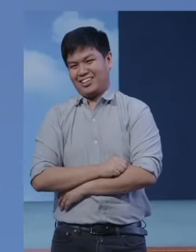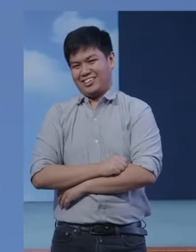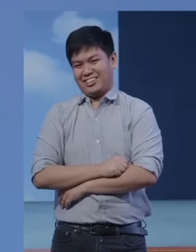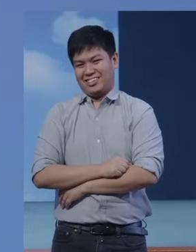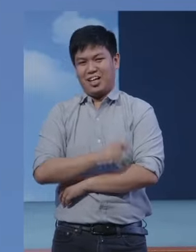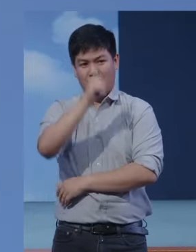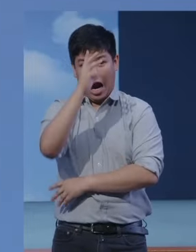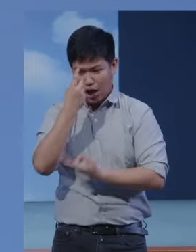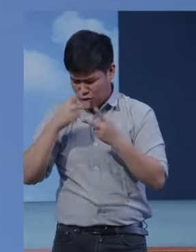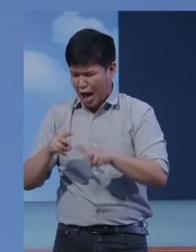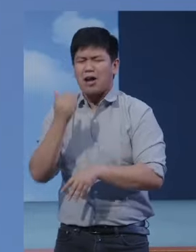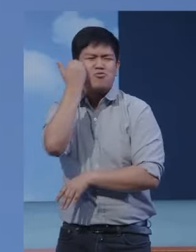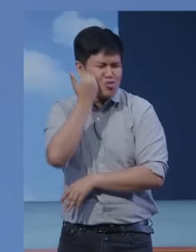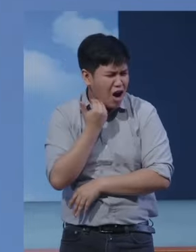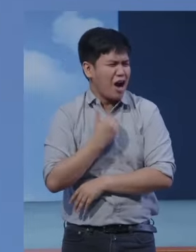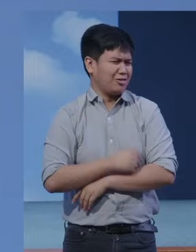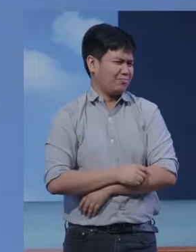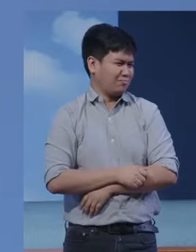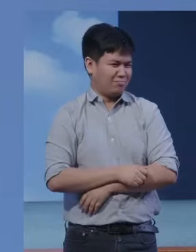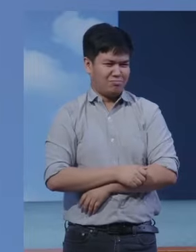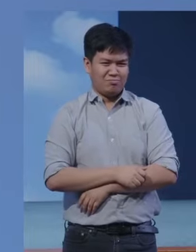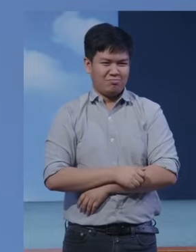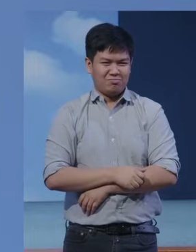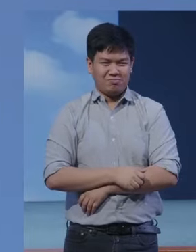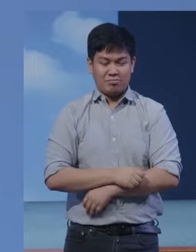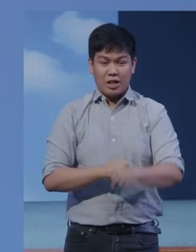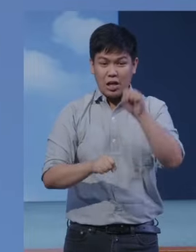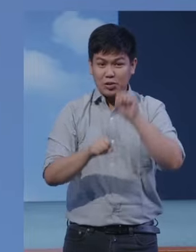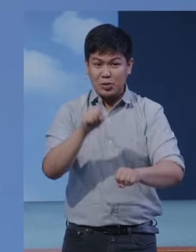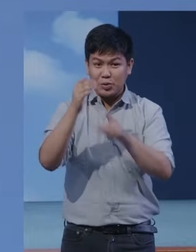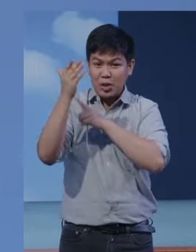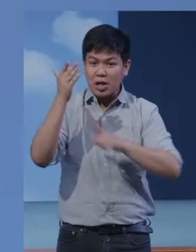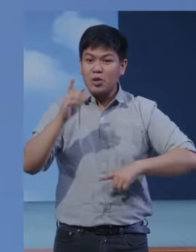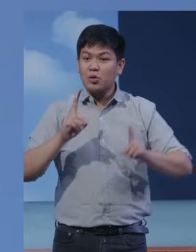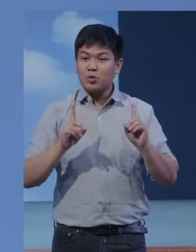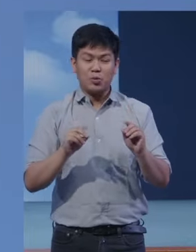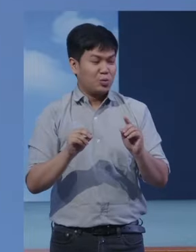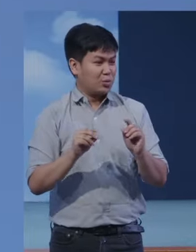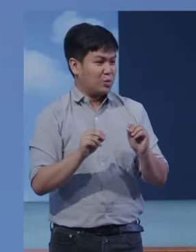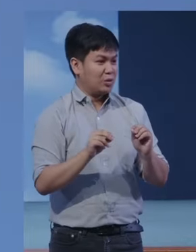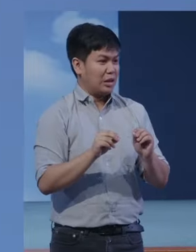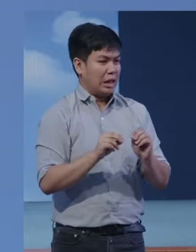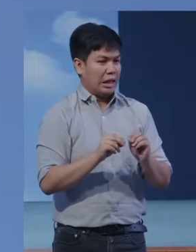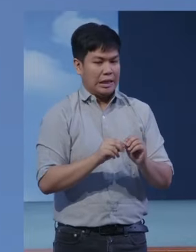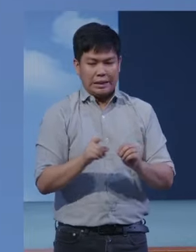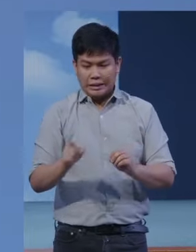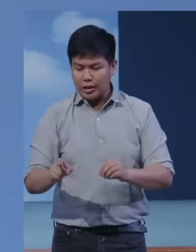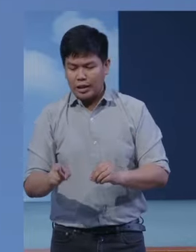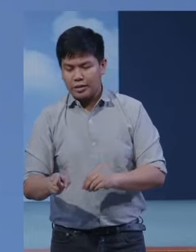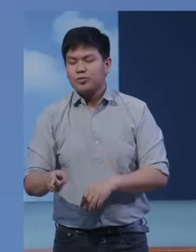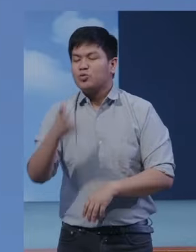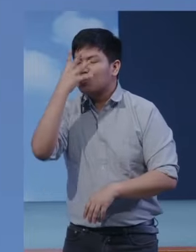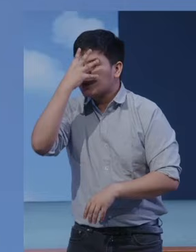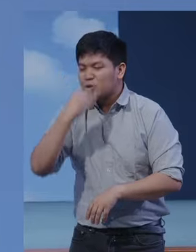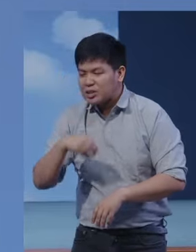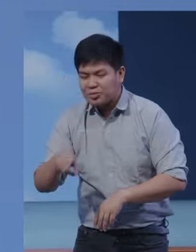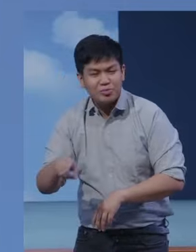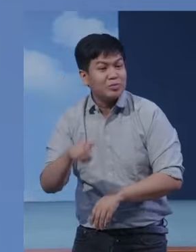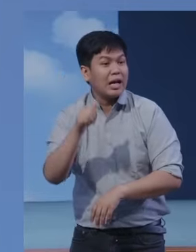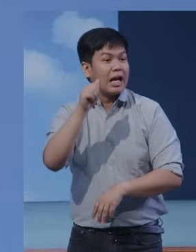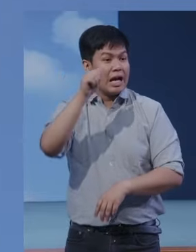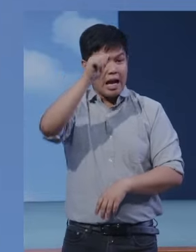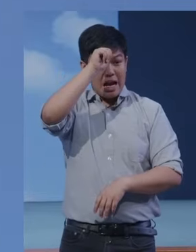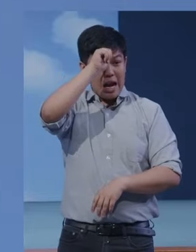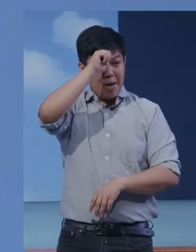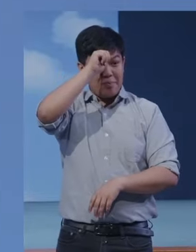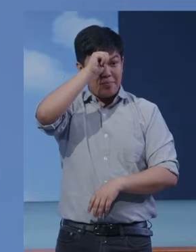kay Adam may kulang so the Lord God caused the deep sleep to fall Upon The Man so pinerform ng